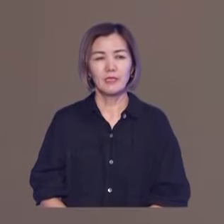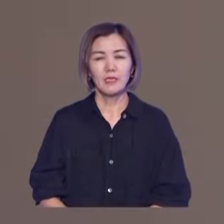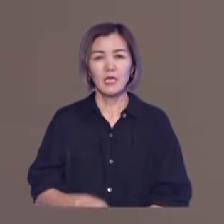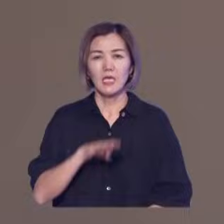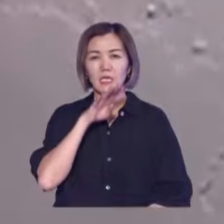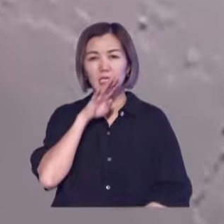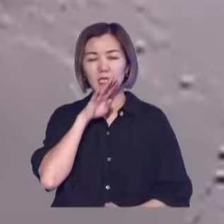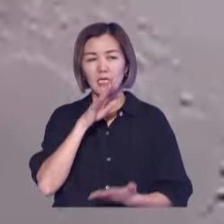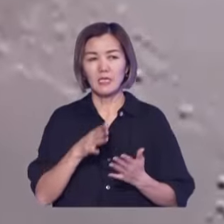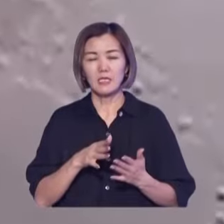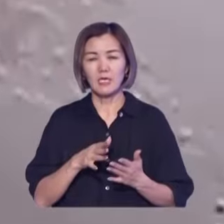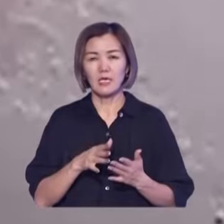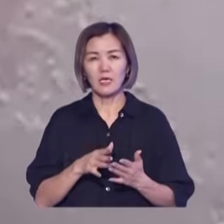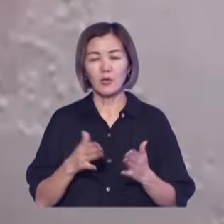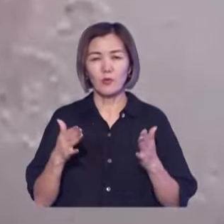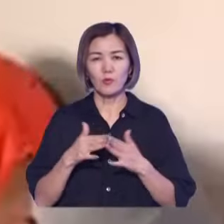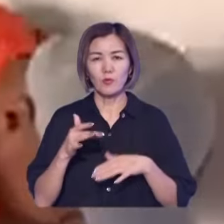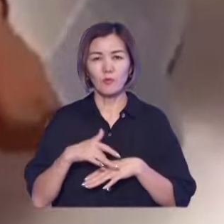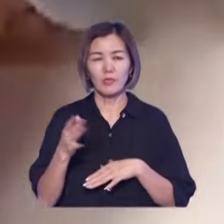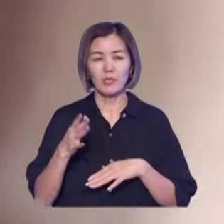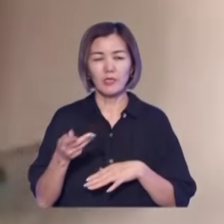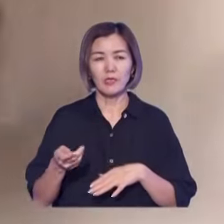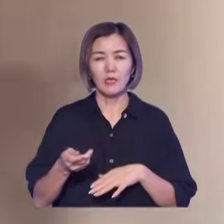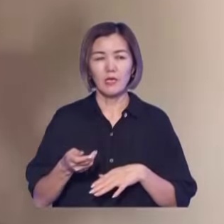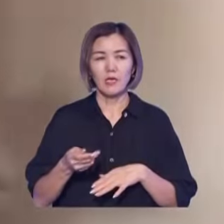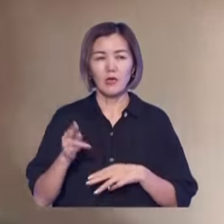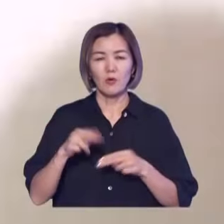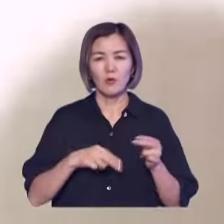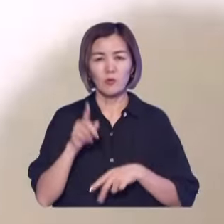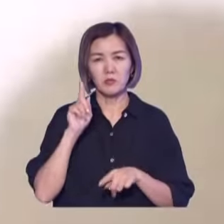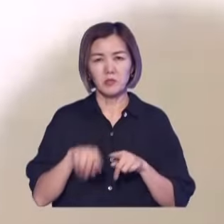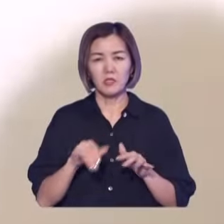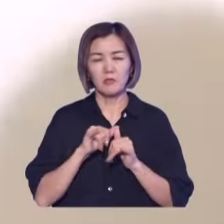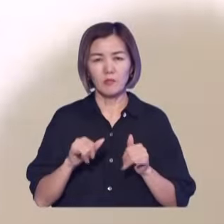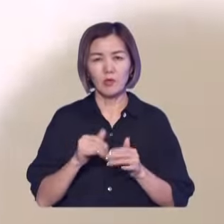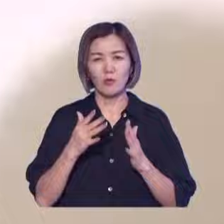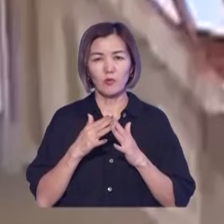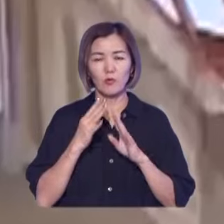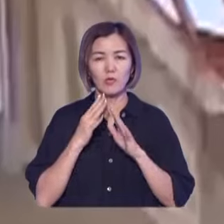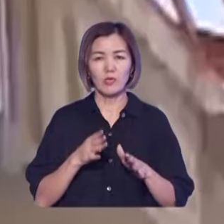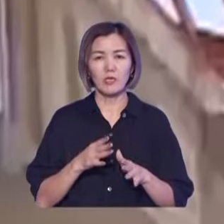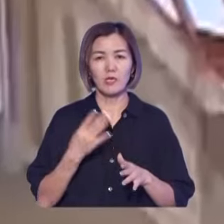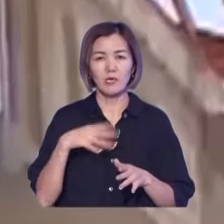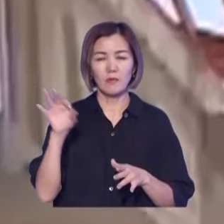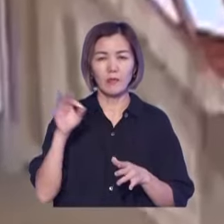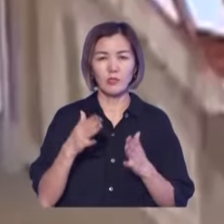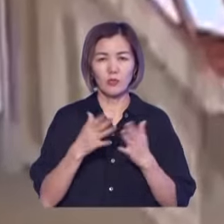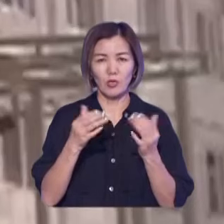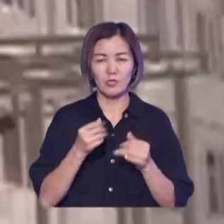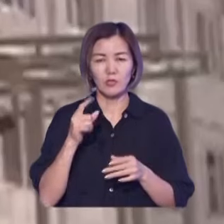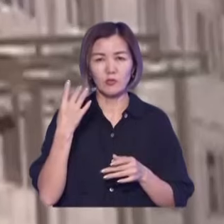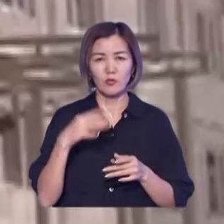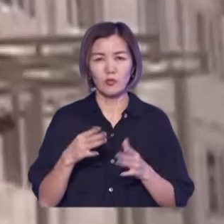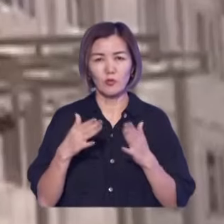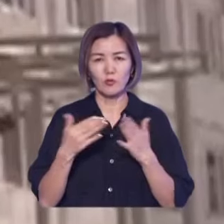Текелде көп пәтерлі үйлердің құрылыс қарқыны 3 есе артқан. Мәселен, былтыр баспана кезегінде тұрғандардың 40% баспаналы болса, биыл 140